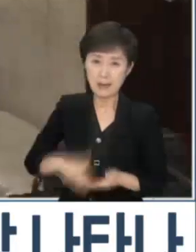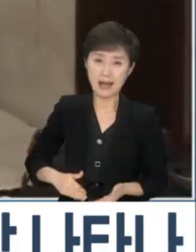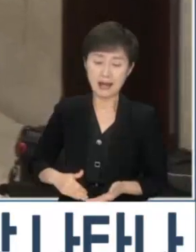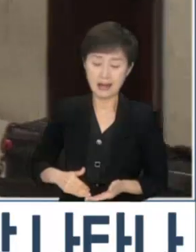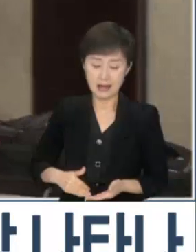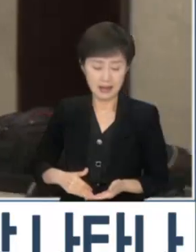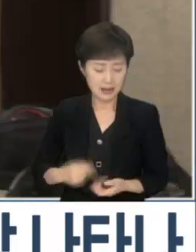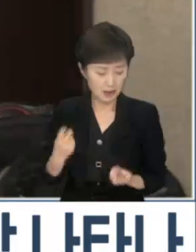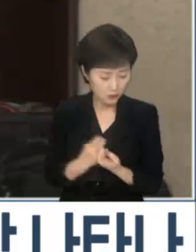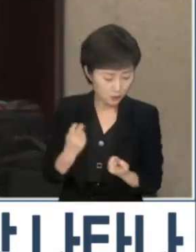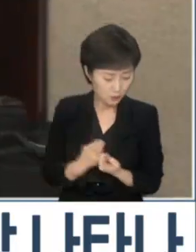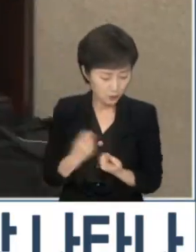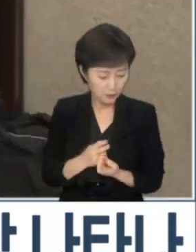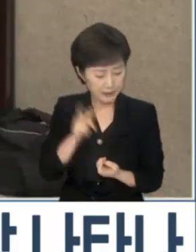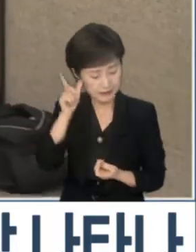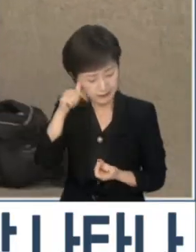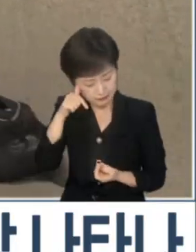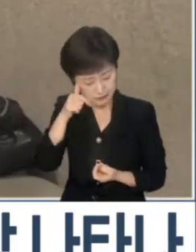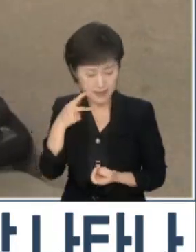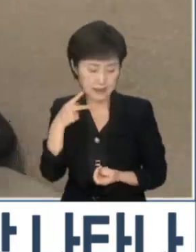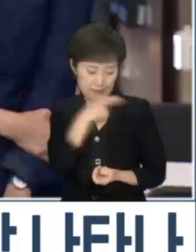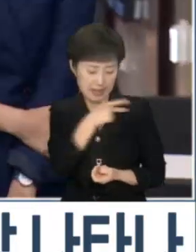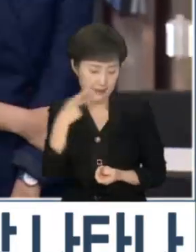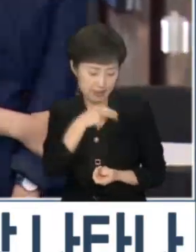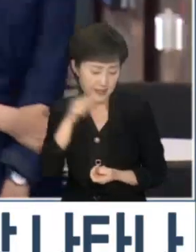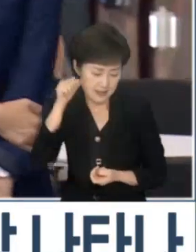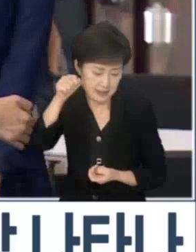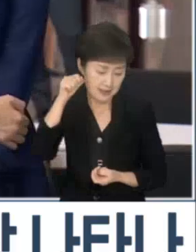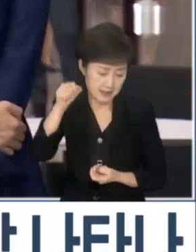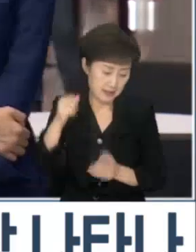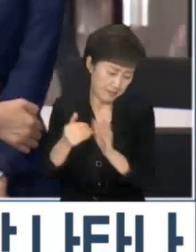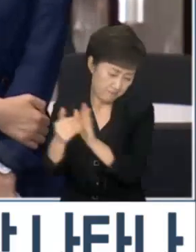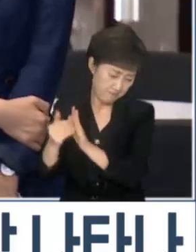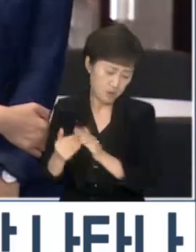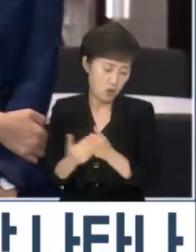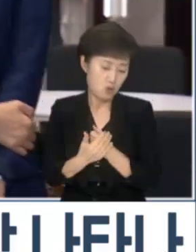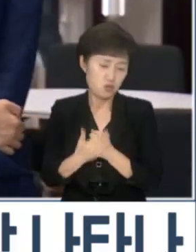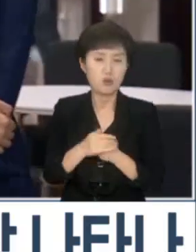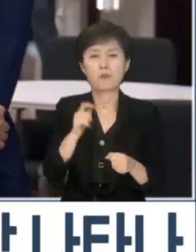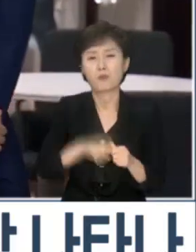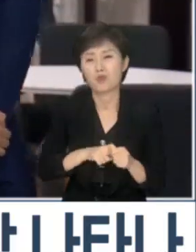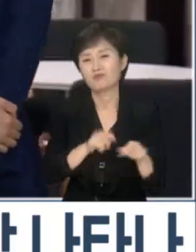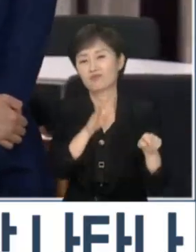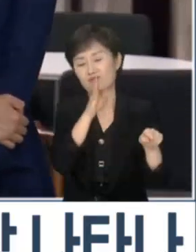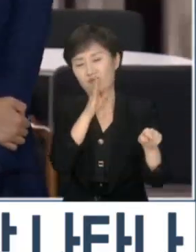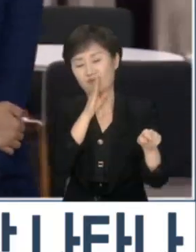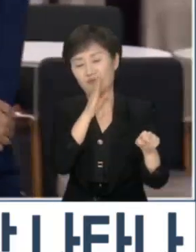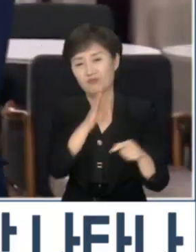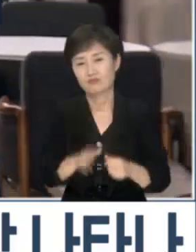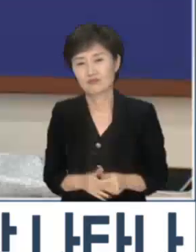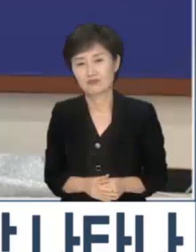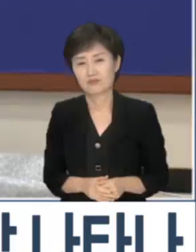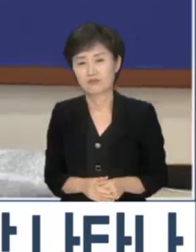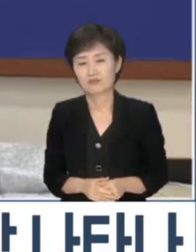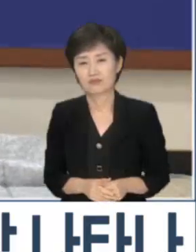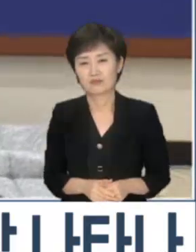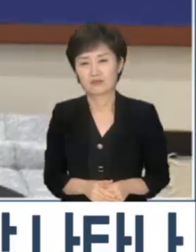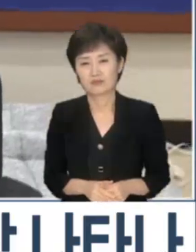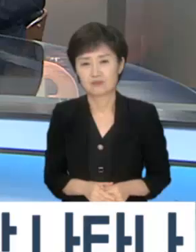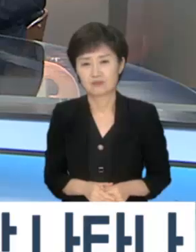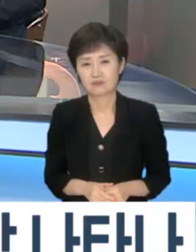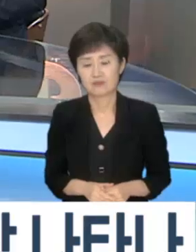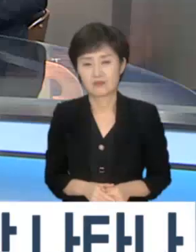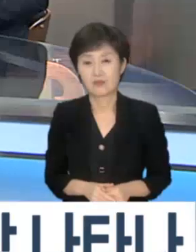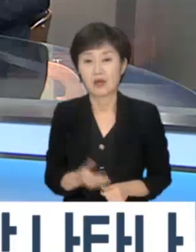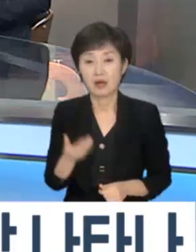없기 때문에 지금 단식을 통해서 그것을 막으려고 하는 그런 수단으로 밖에 생각을 하지 않는다 그렇게 생각이 듭니다 그럼에도 불구하고